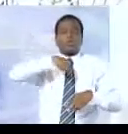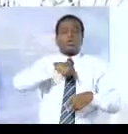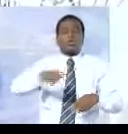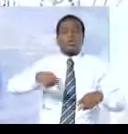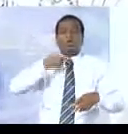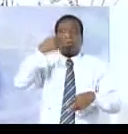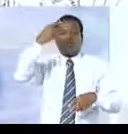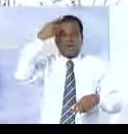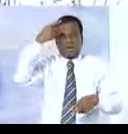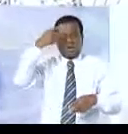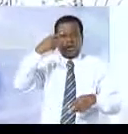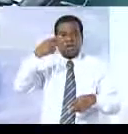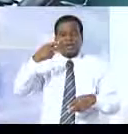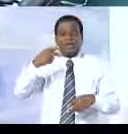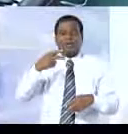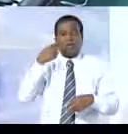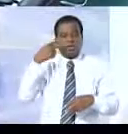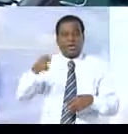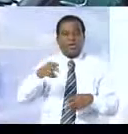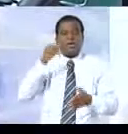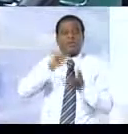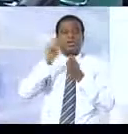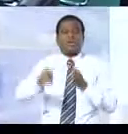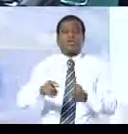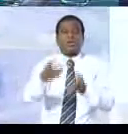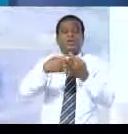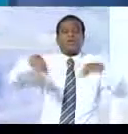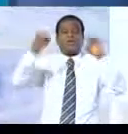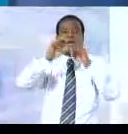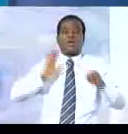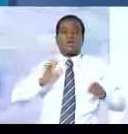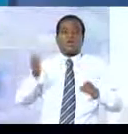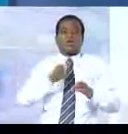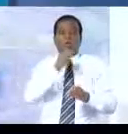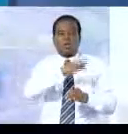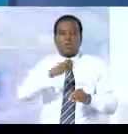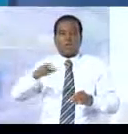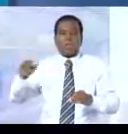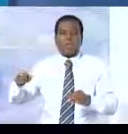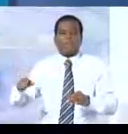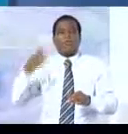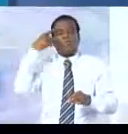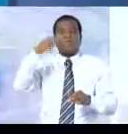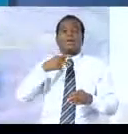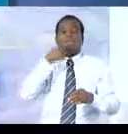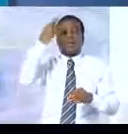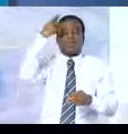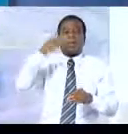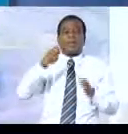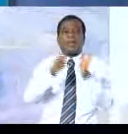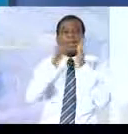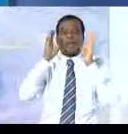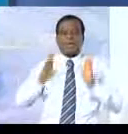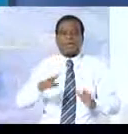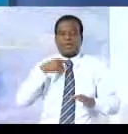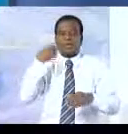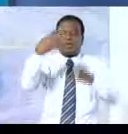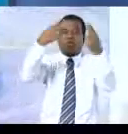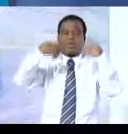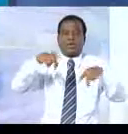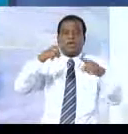que valent nos enfants. Pour les guides religieux et chefs traditionnels, également pour les parents d'élèves qui ont pris part à cette